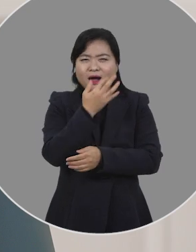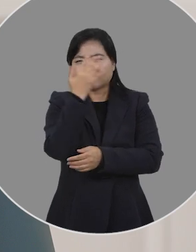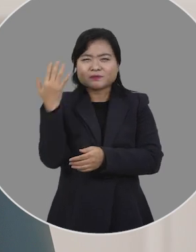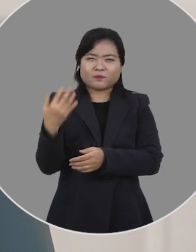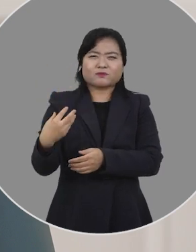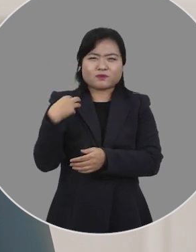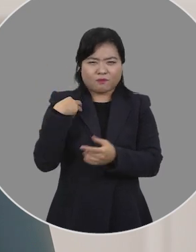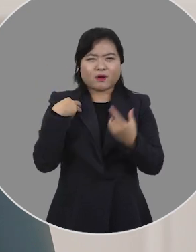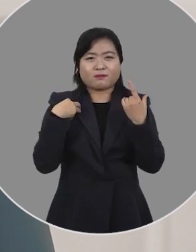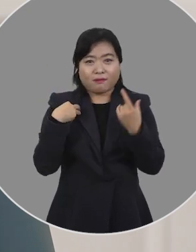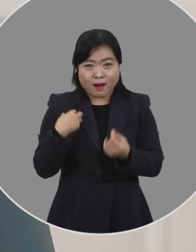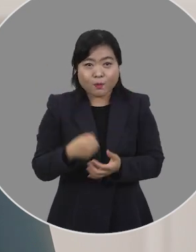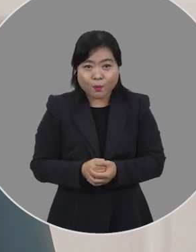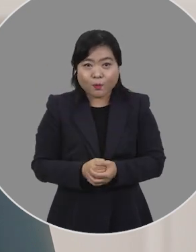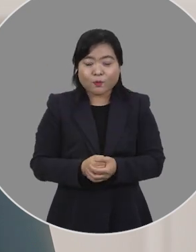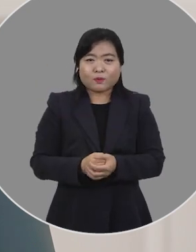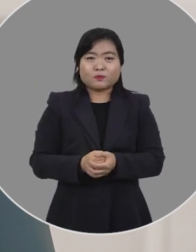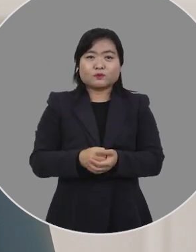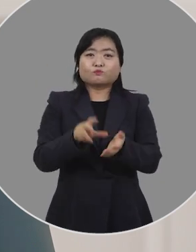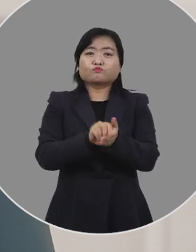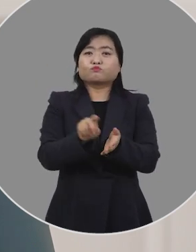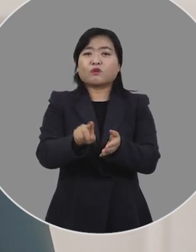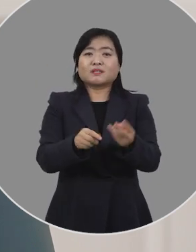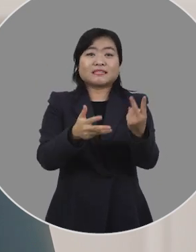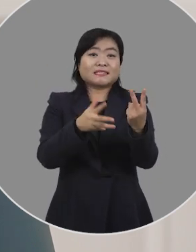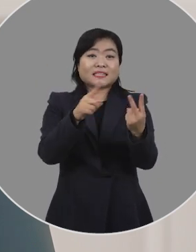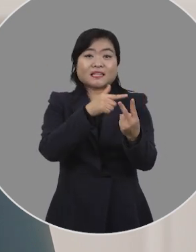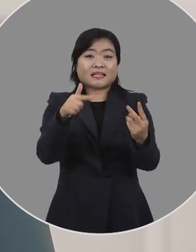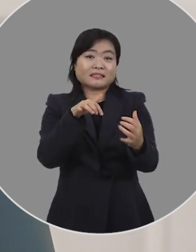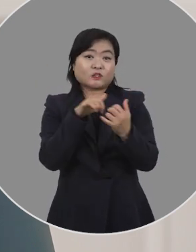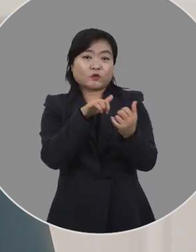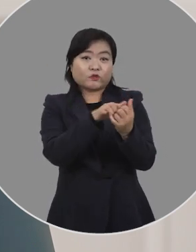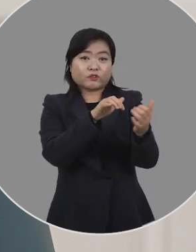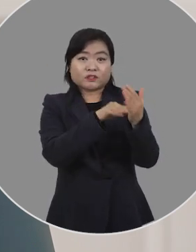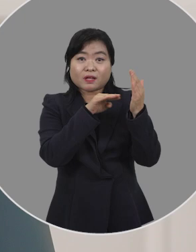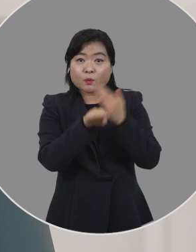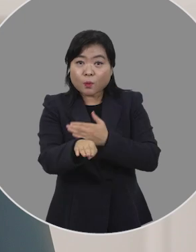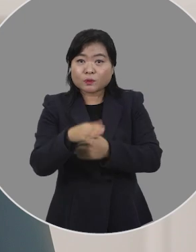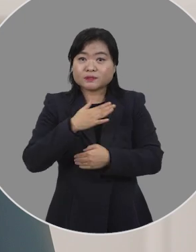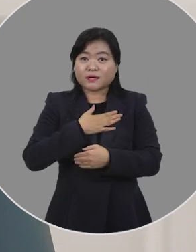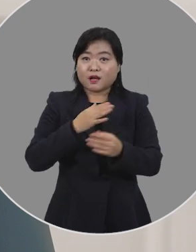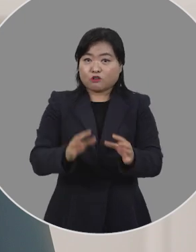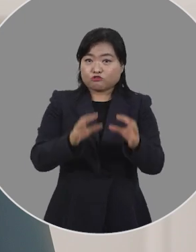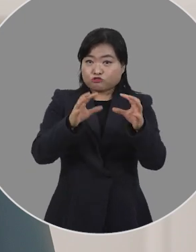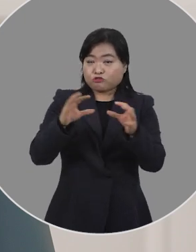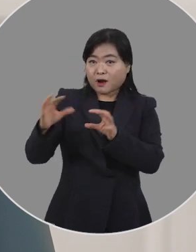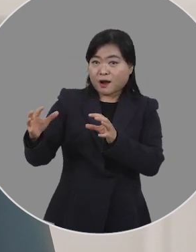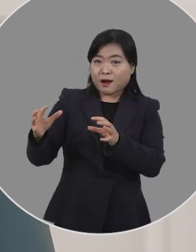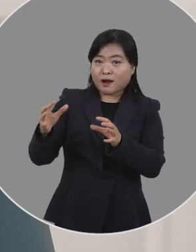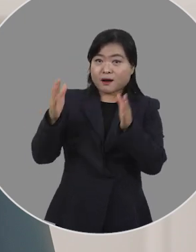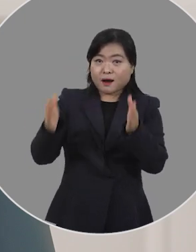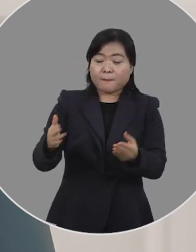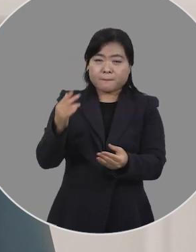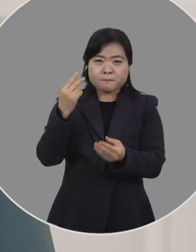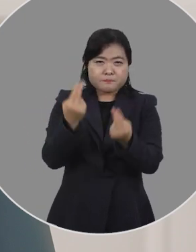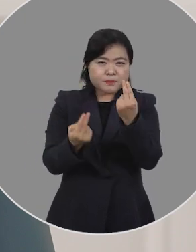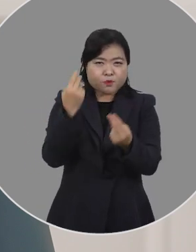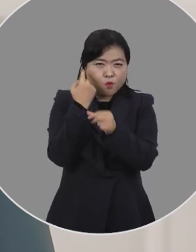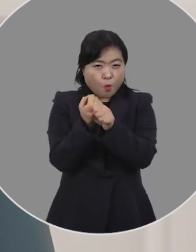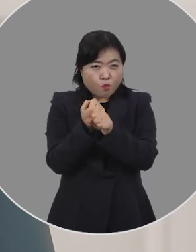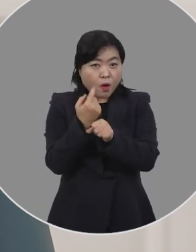것 같고 근데 그 문제가 2차 대전 끝나고 제가 국가 간 비교 연구